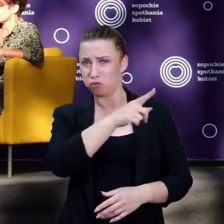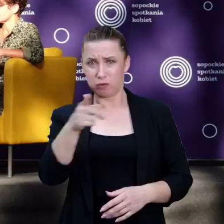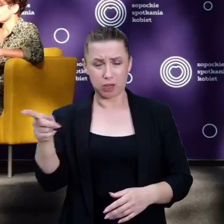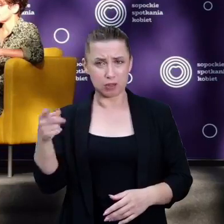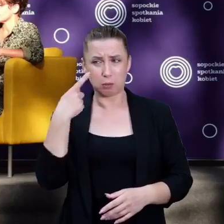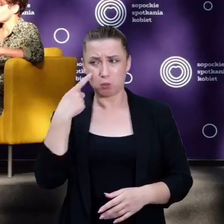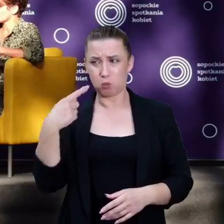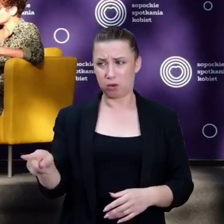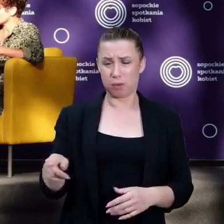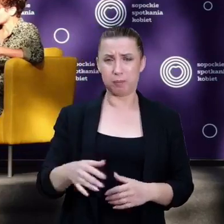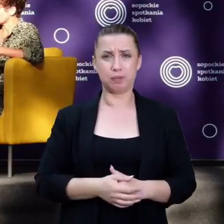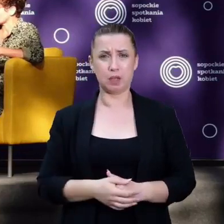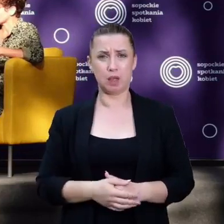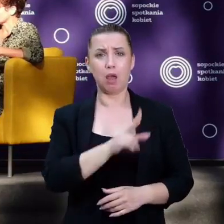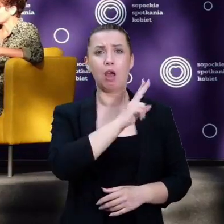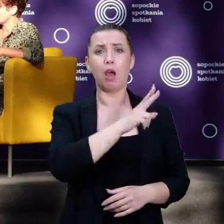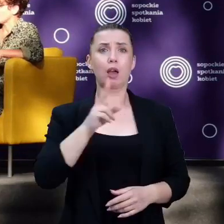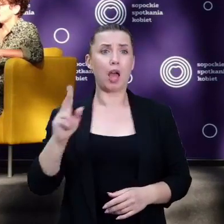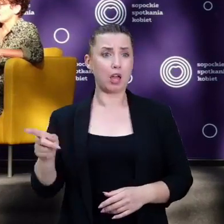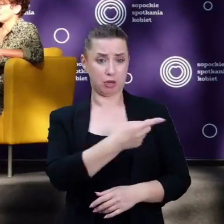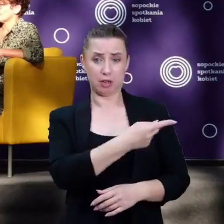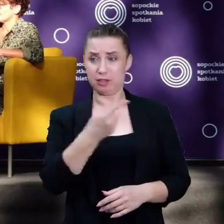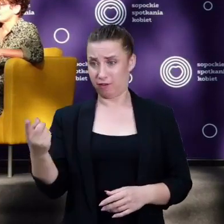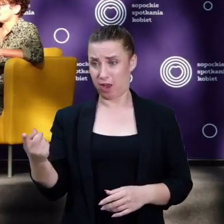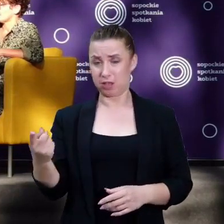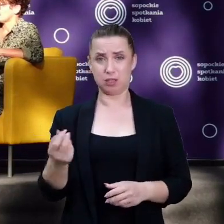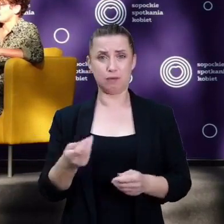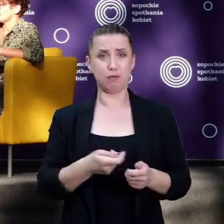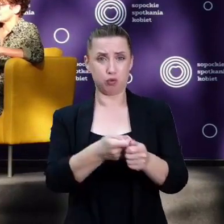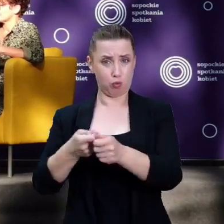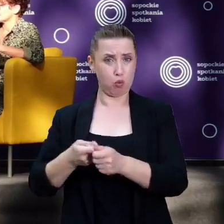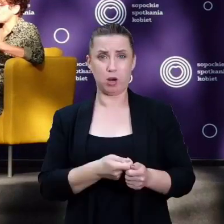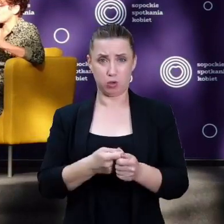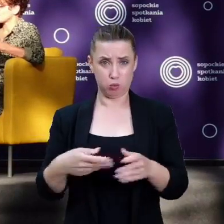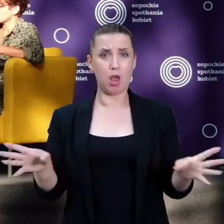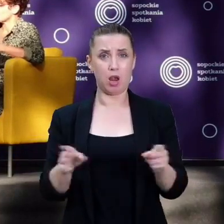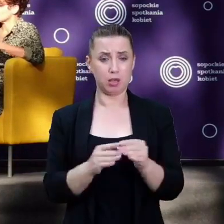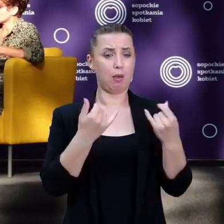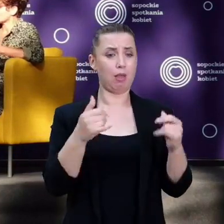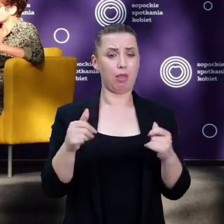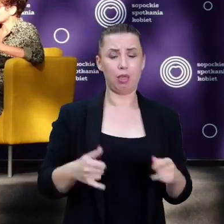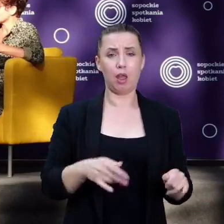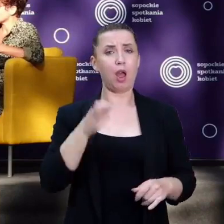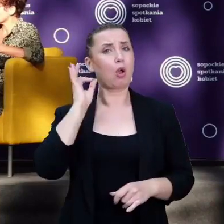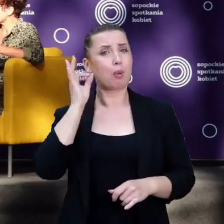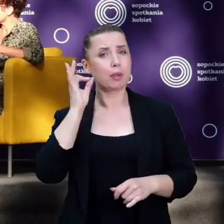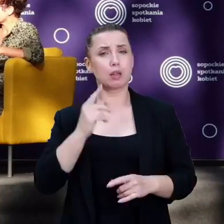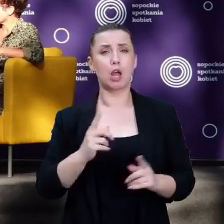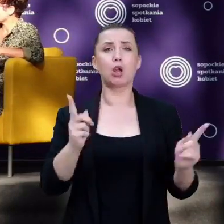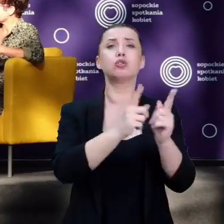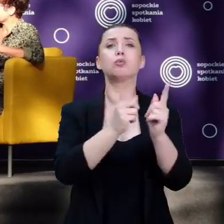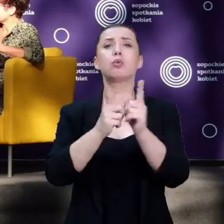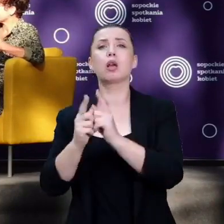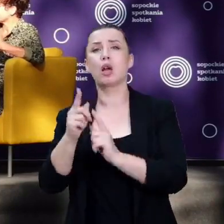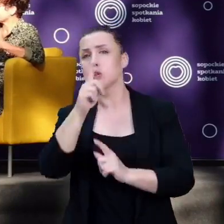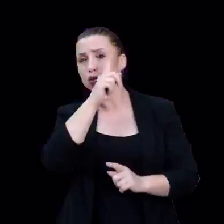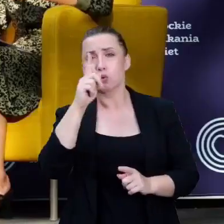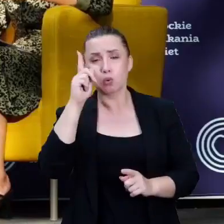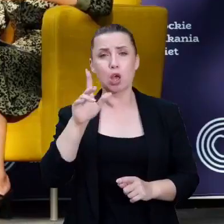was współpracuje z kobietami i współpracuje i spotyka się z ludźmi, tak?